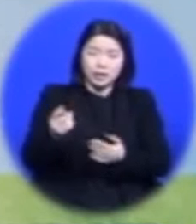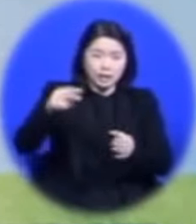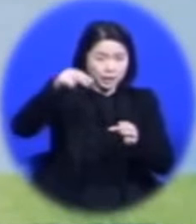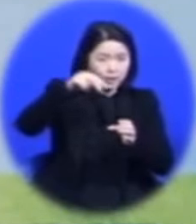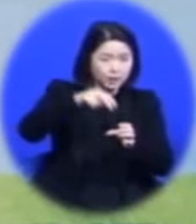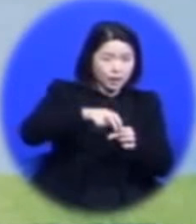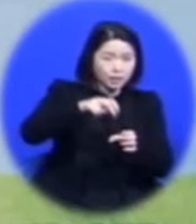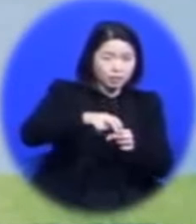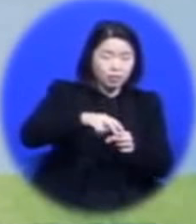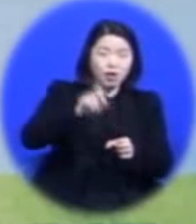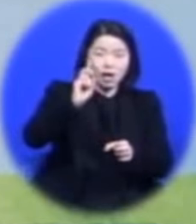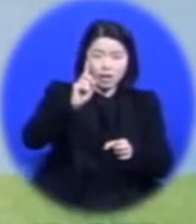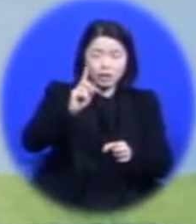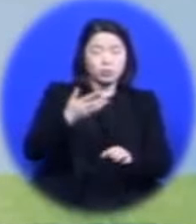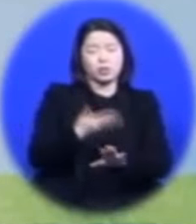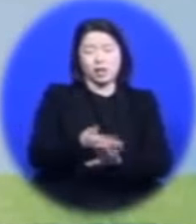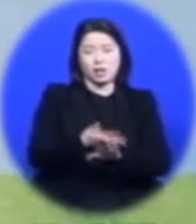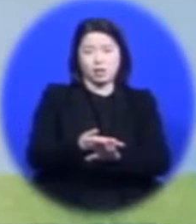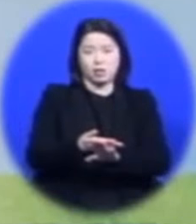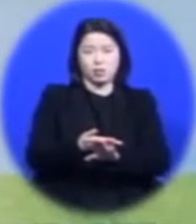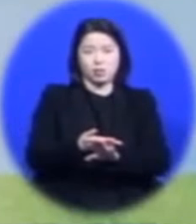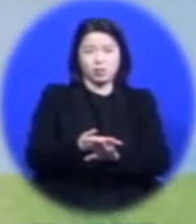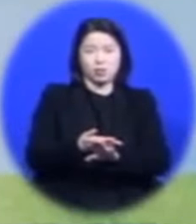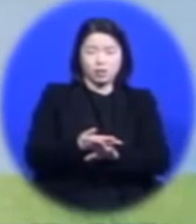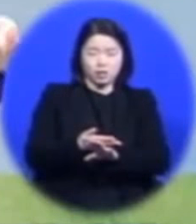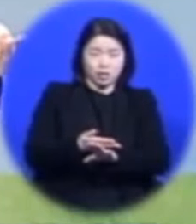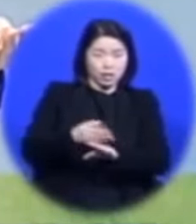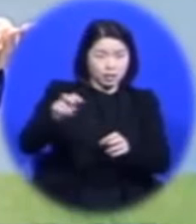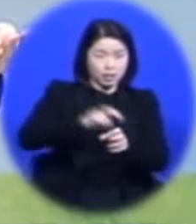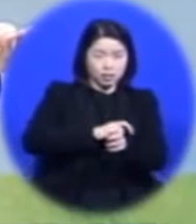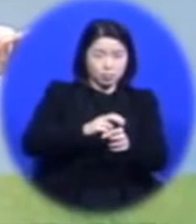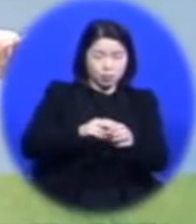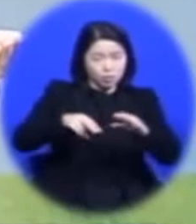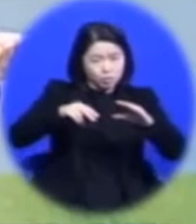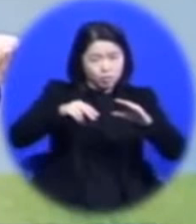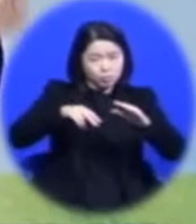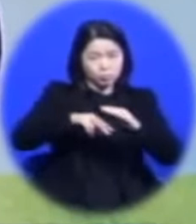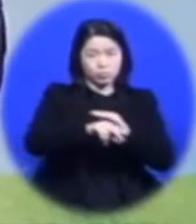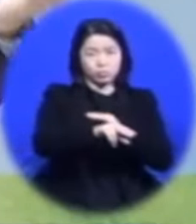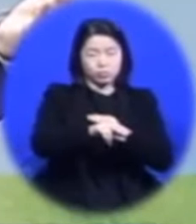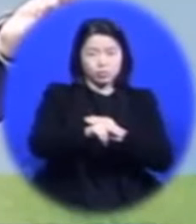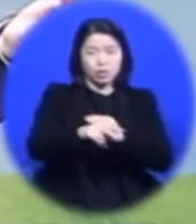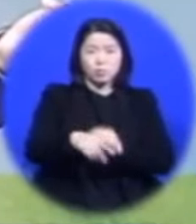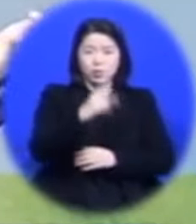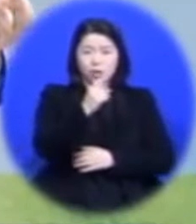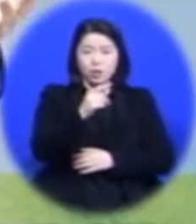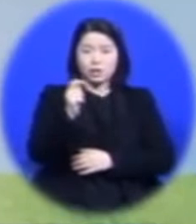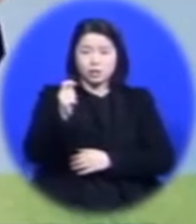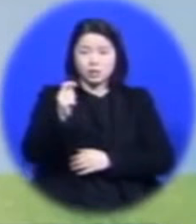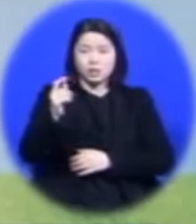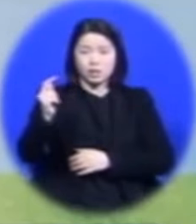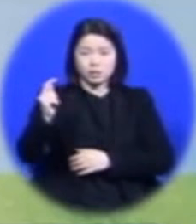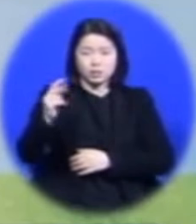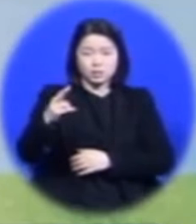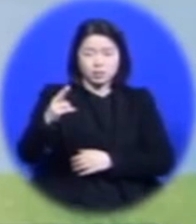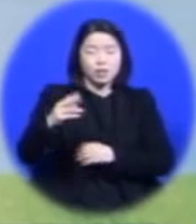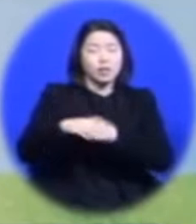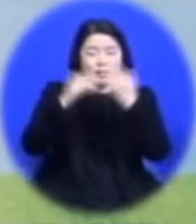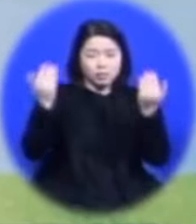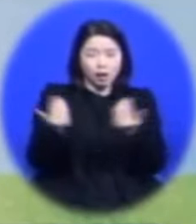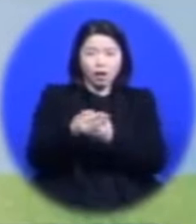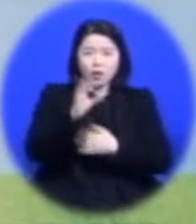자리가 달라요 특급 열차 가이드네 KTX 있습니다 다 돈으로 분되는